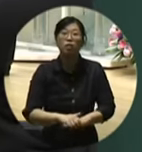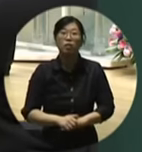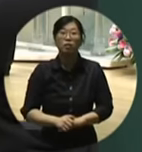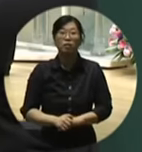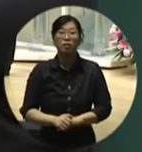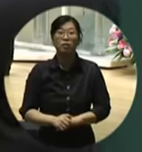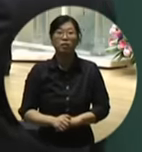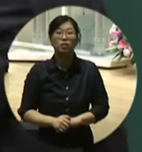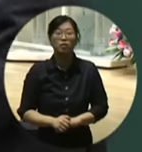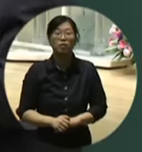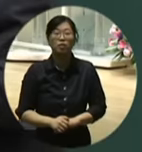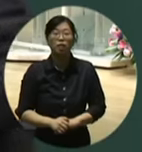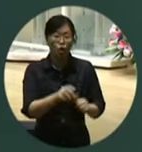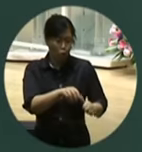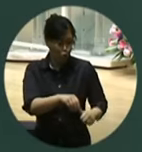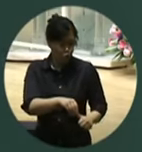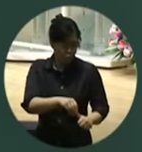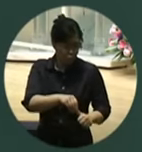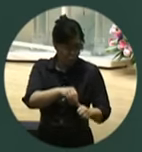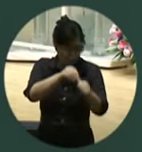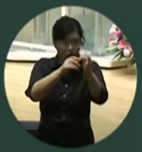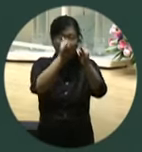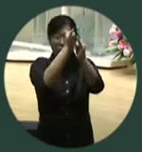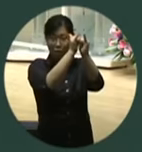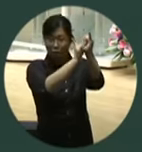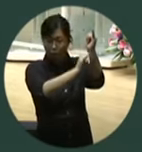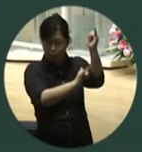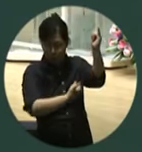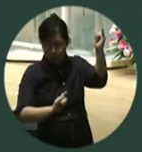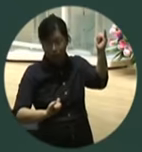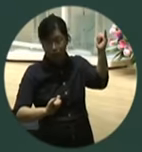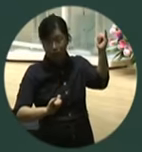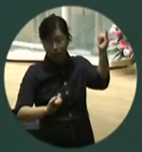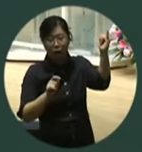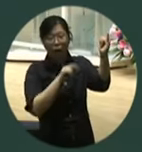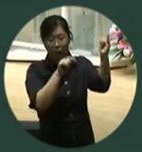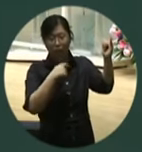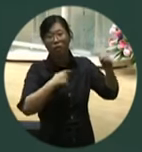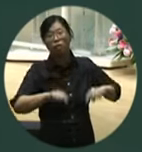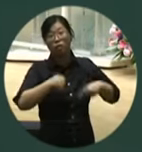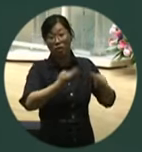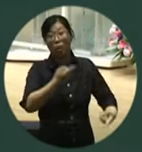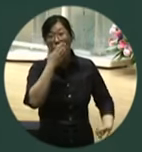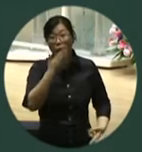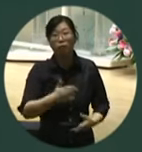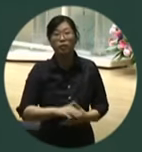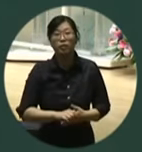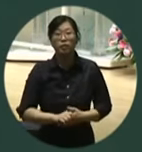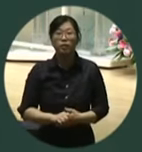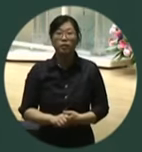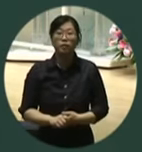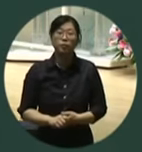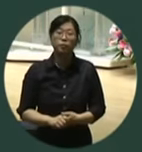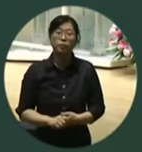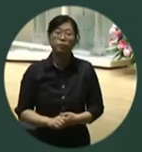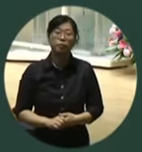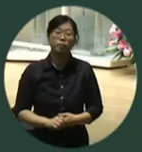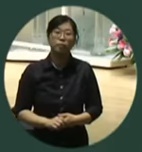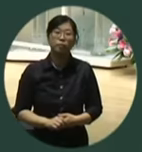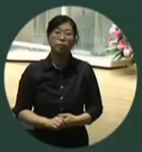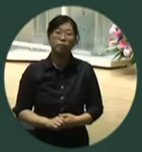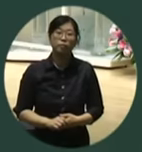족보 나름이죠. 구원 역사의 족보 속에 들어가게 됩니다. Think about it. It was not just any genealogy, but then she was included in the genealogy of the work of salvation. 자,